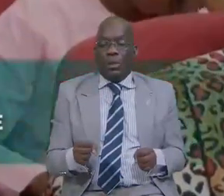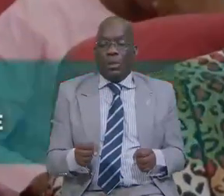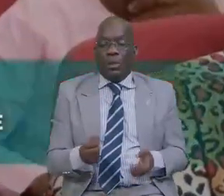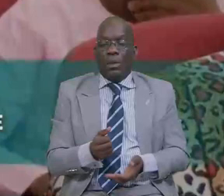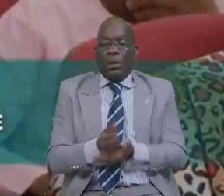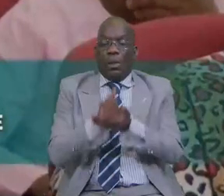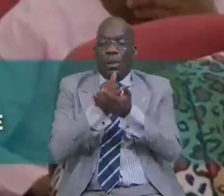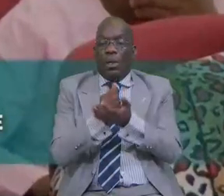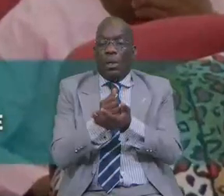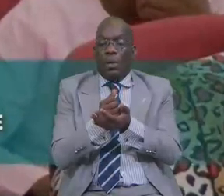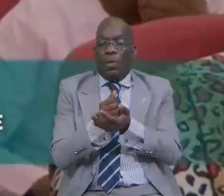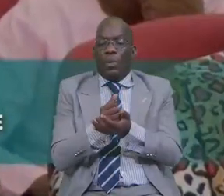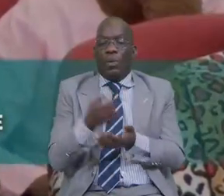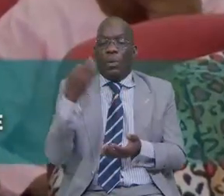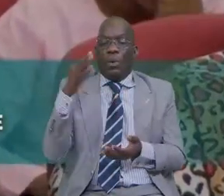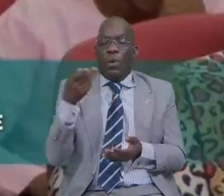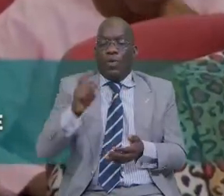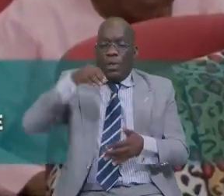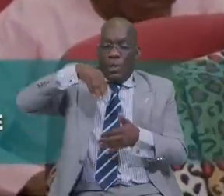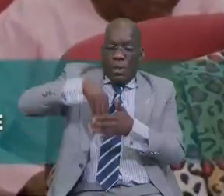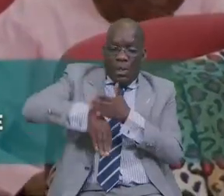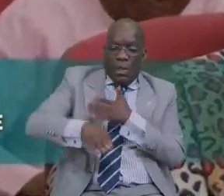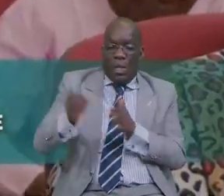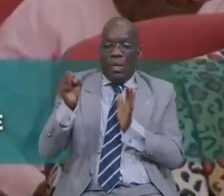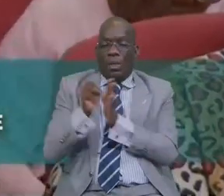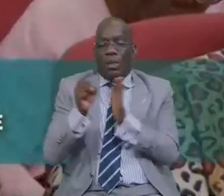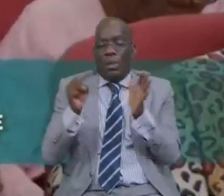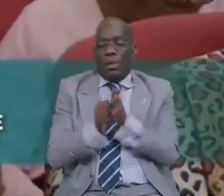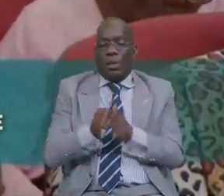l'affermissement de l'état intérieur.